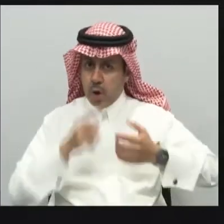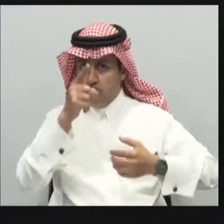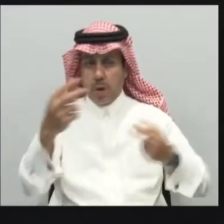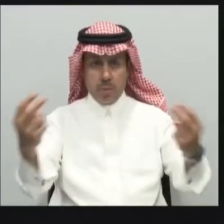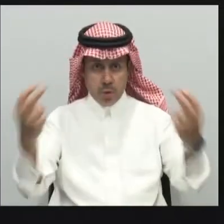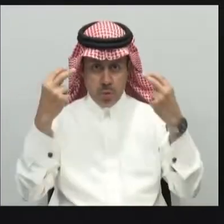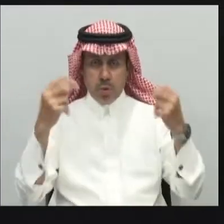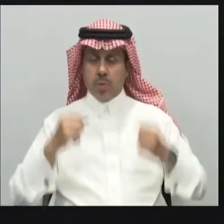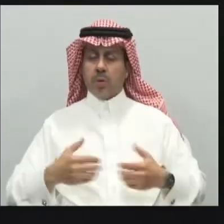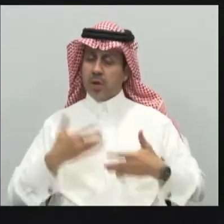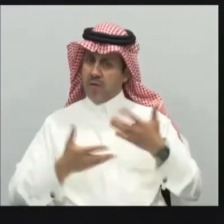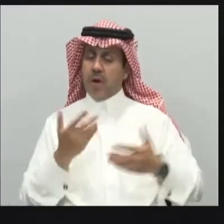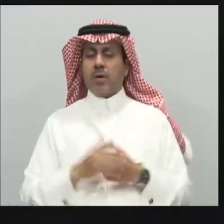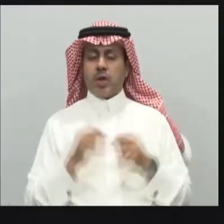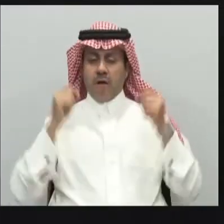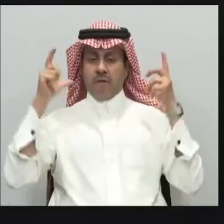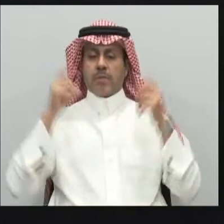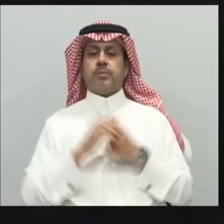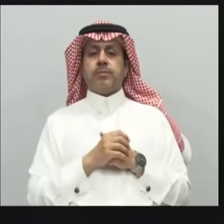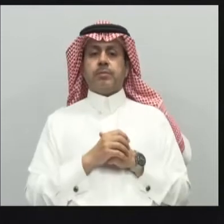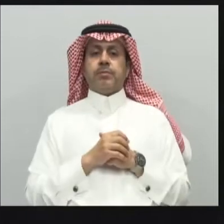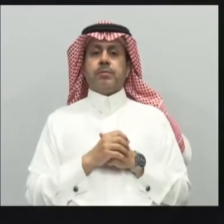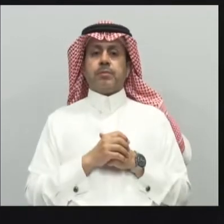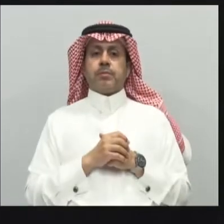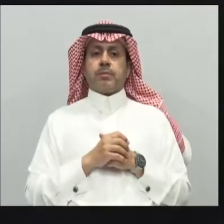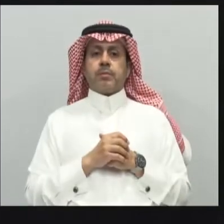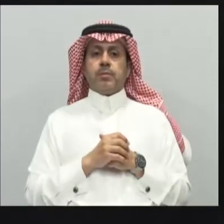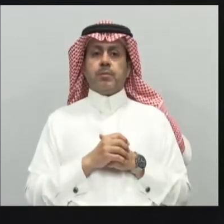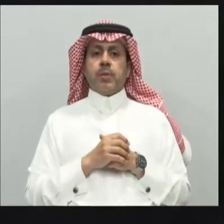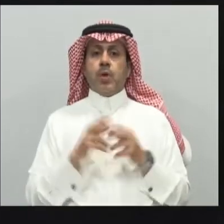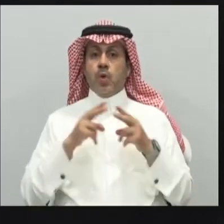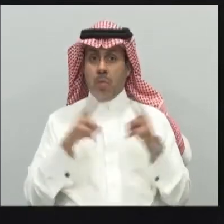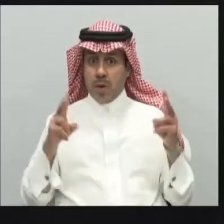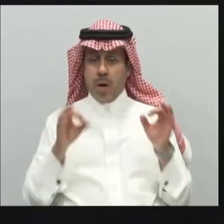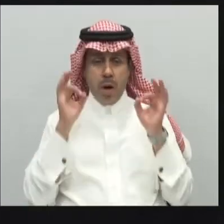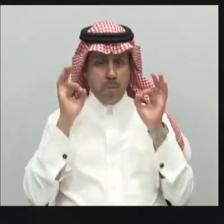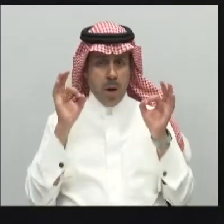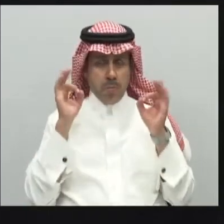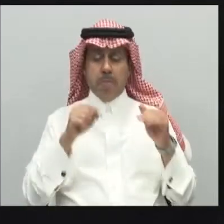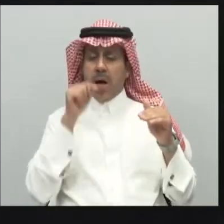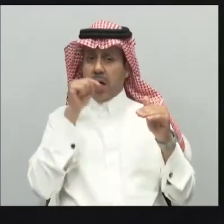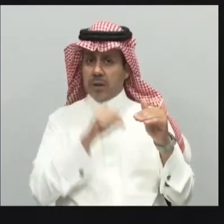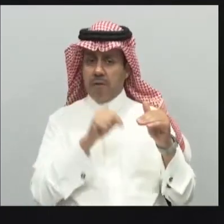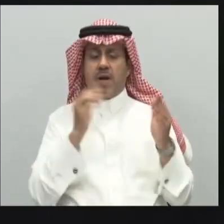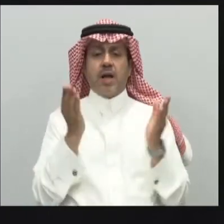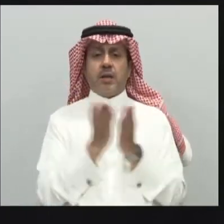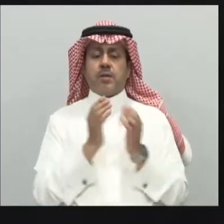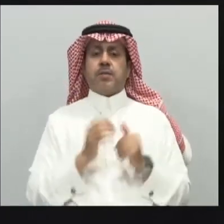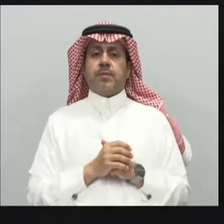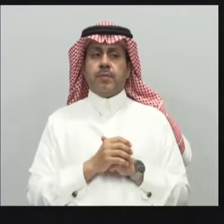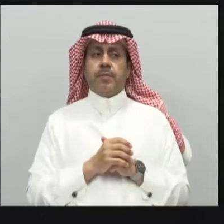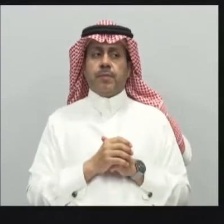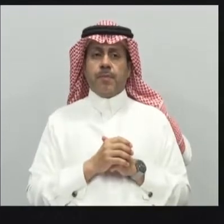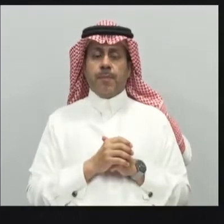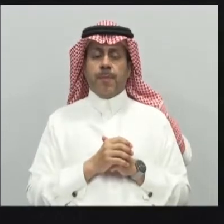واستيعابكم وقبل ذلك ايها الطلاب والطالبات يحسم بنا ان نستعرض واياكم ابرز واهم الاهداف المرسومه